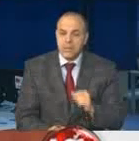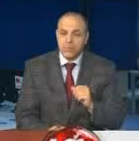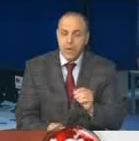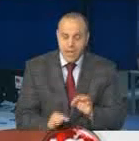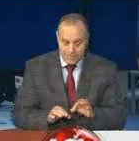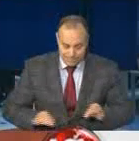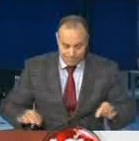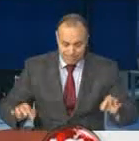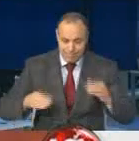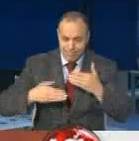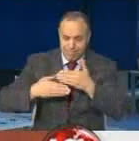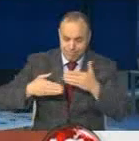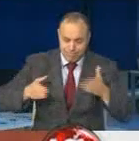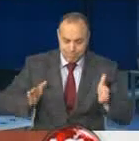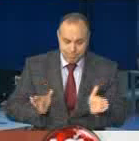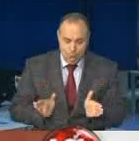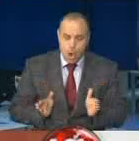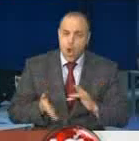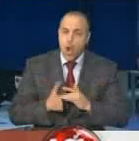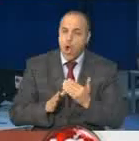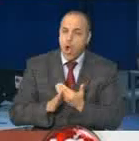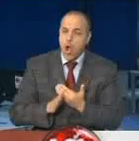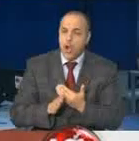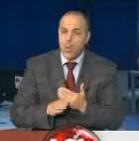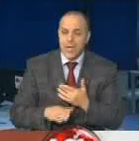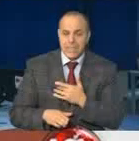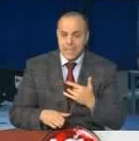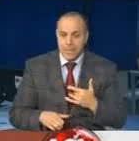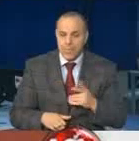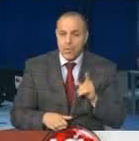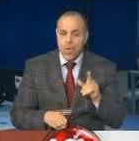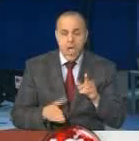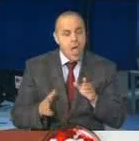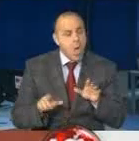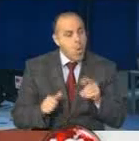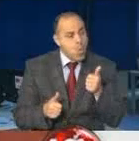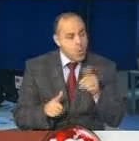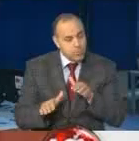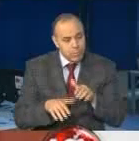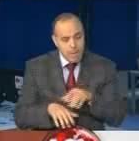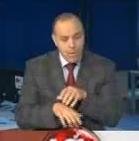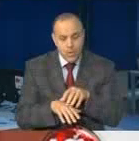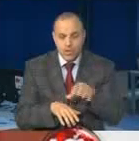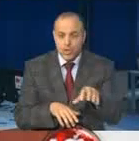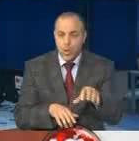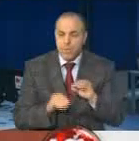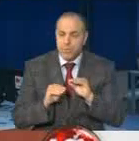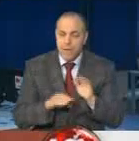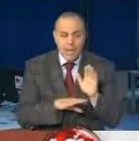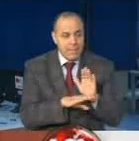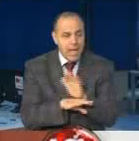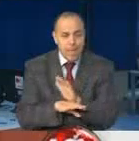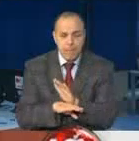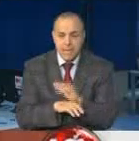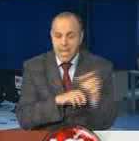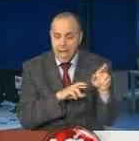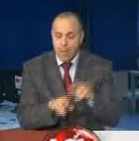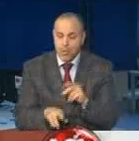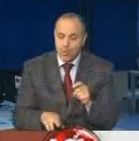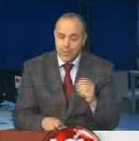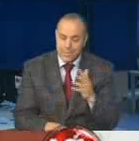بتسكيج المدرسة الابتدائية وتهيئة الساحة، وكإجراء أولي كمندوبية جهوية للتربية لتأمين على الأقل عودة